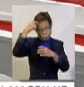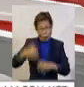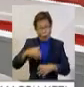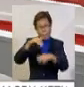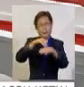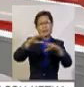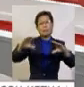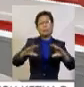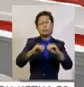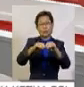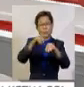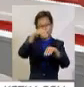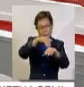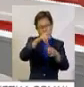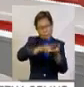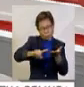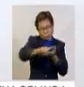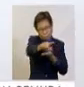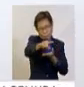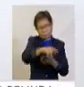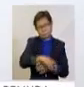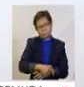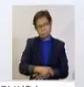pada minggu depan.